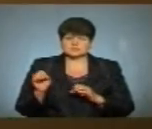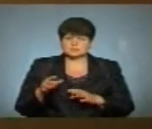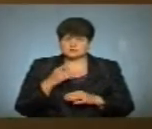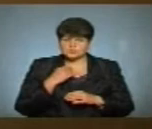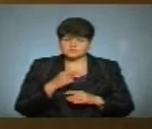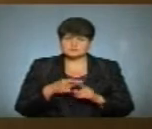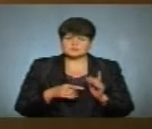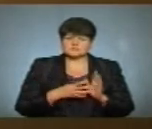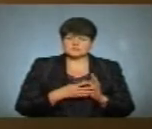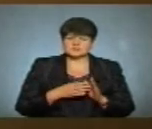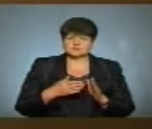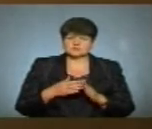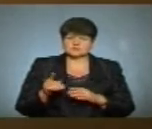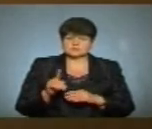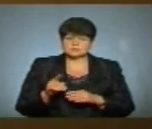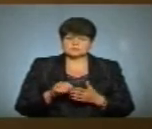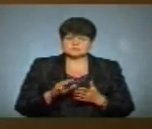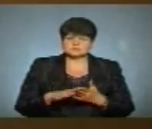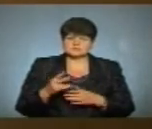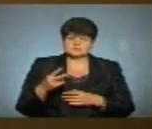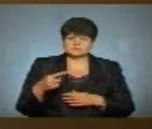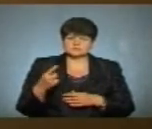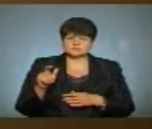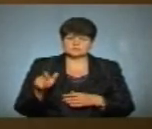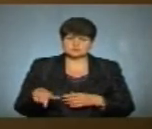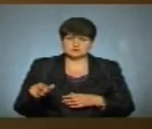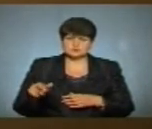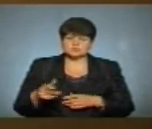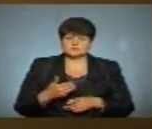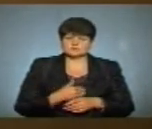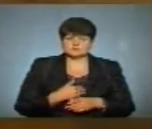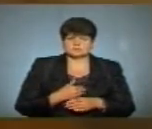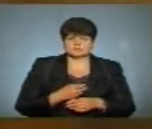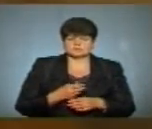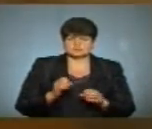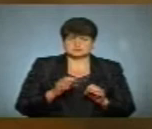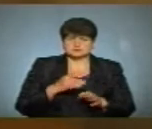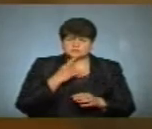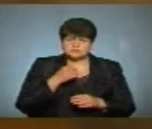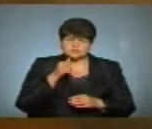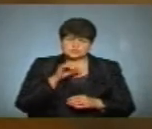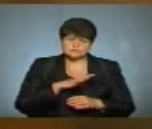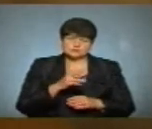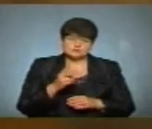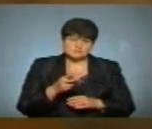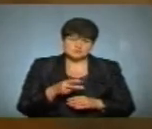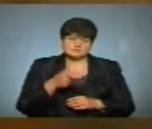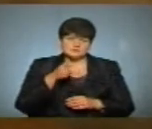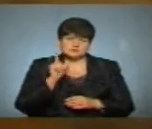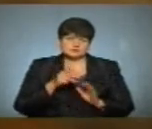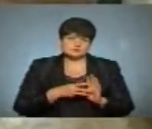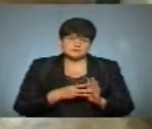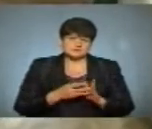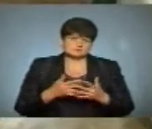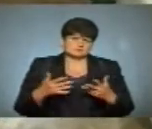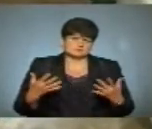З пів дев'ятої до першої ми зареєстрували 21 людину, яка виявила бажання здати кров. Вчора було 20, післявчора 8, як який